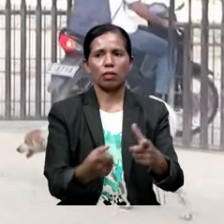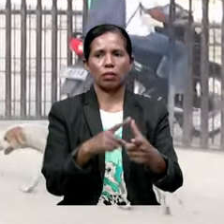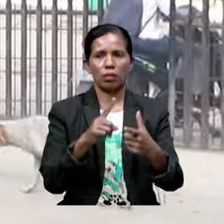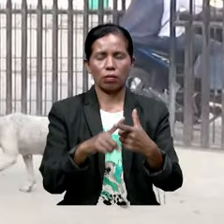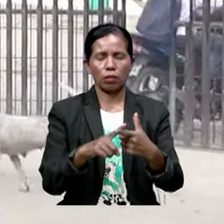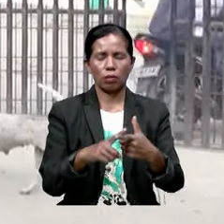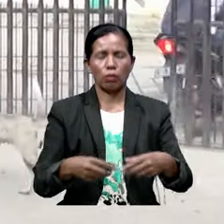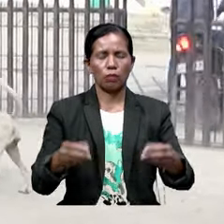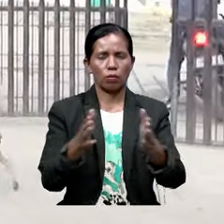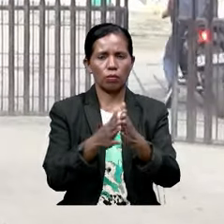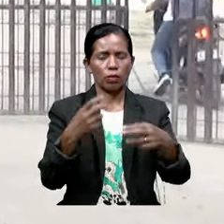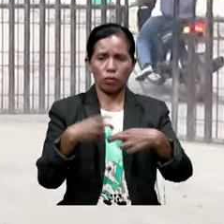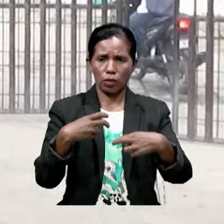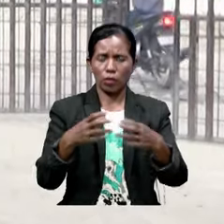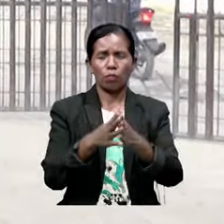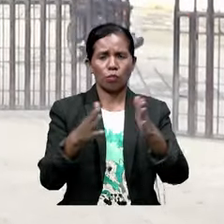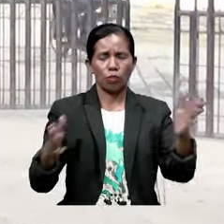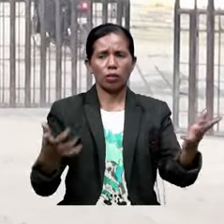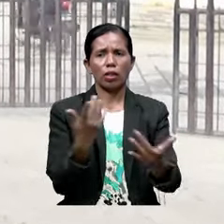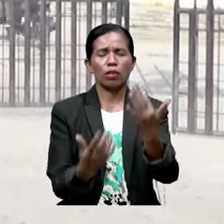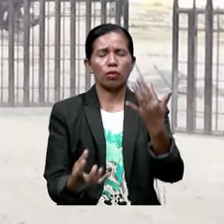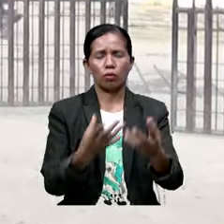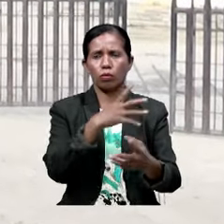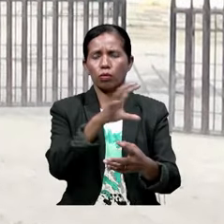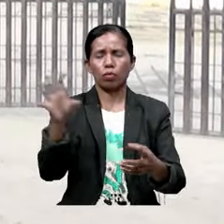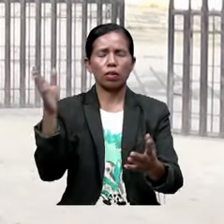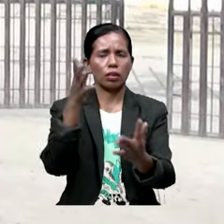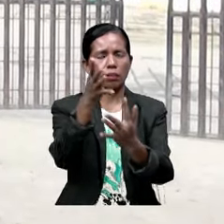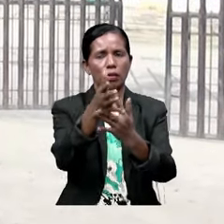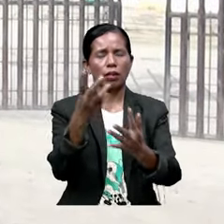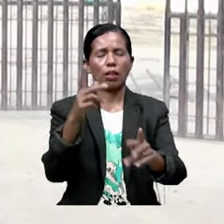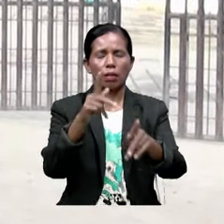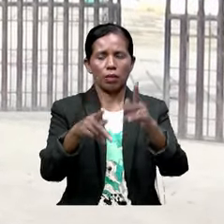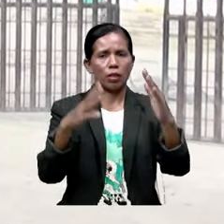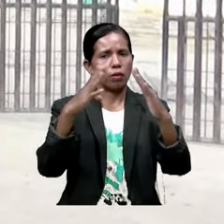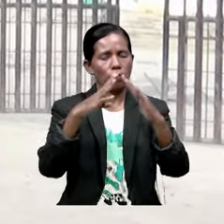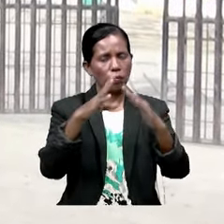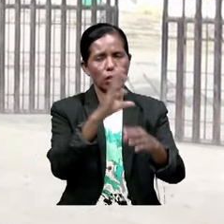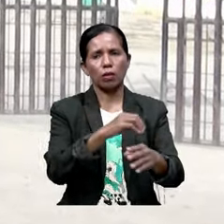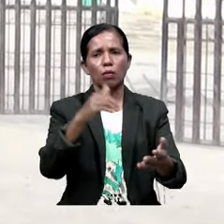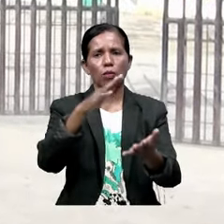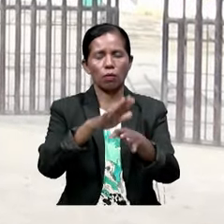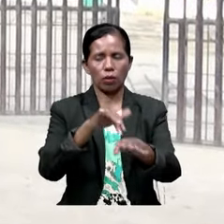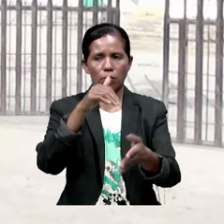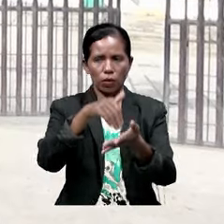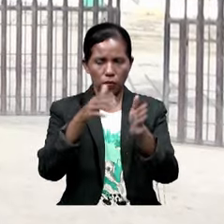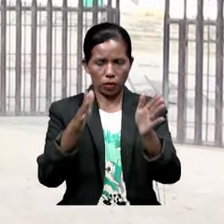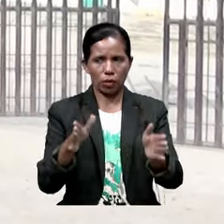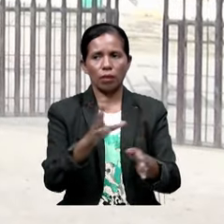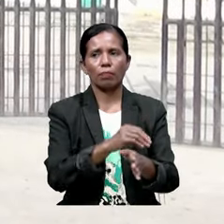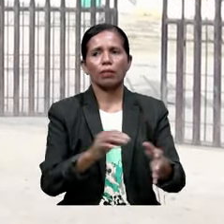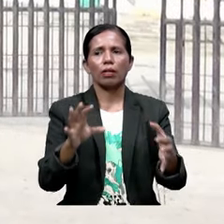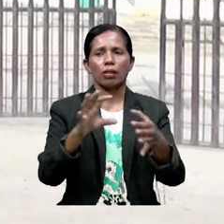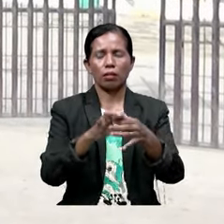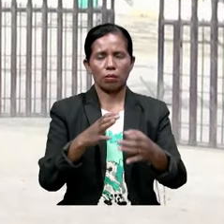nia impacto ni bot la limer wan hira ai suarne anin hu tama baya alunu sir salalar ne impacto ni bot la limer tamane kabe bai ia